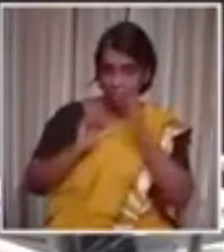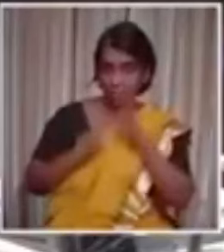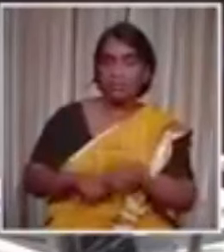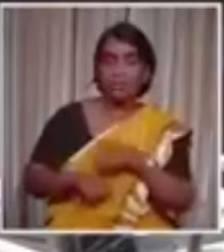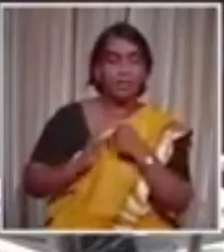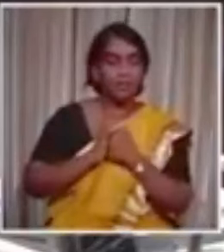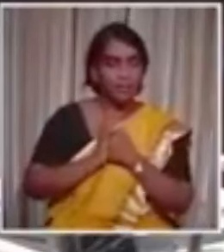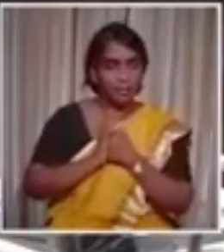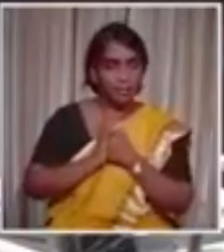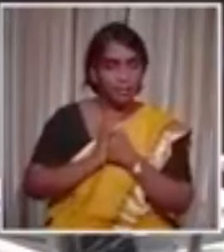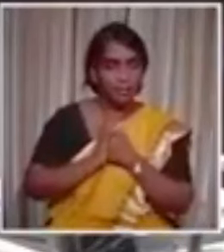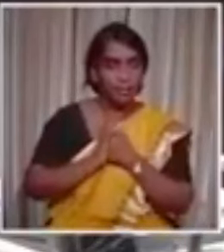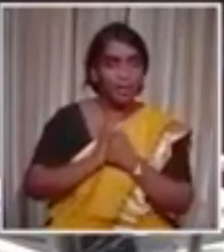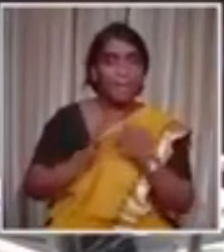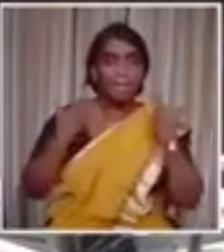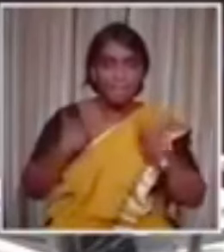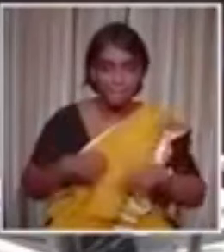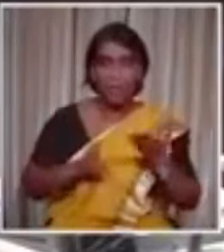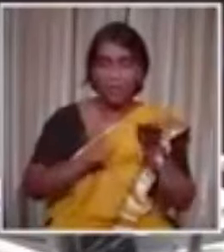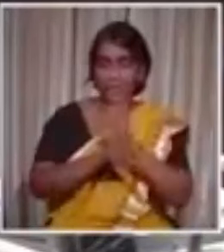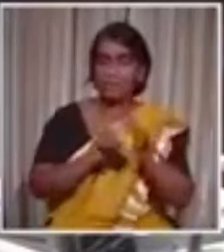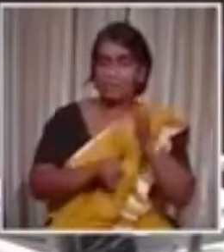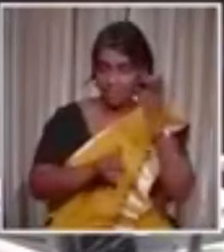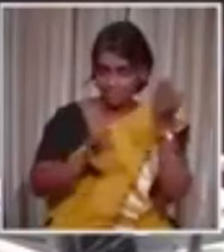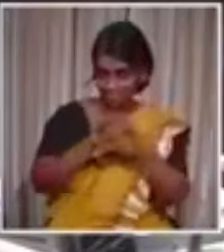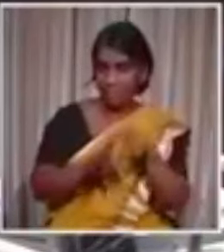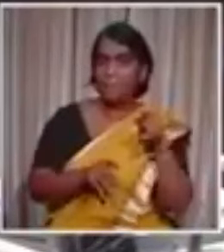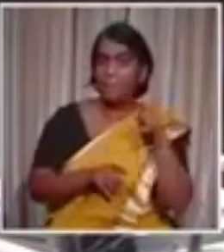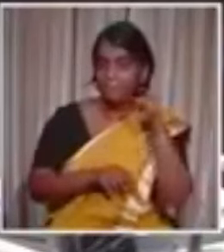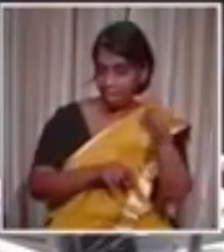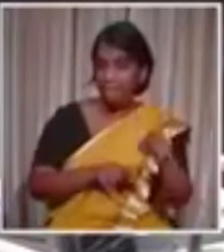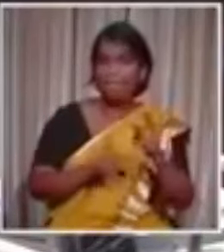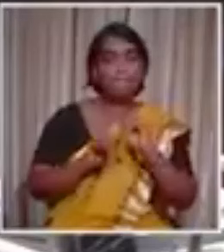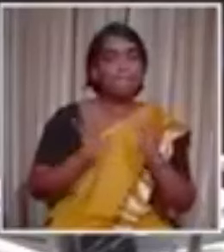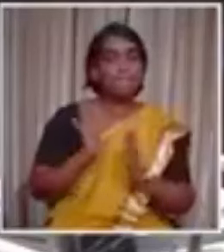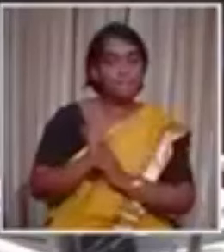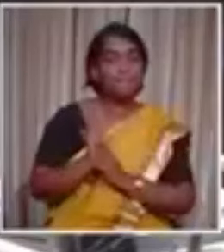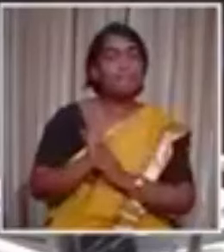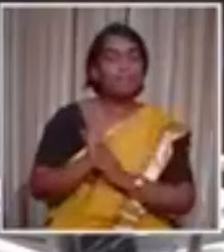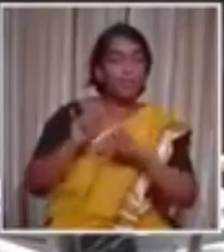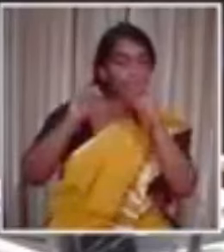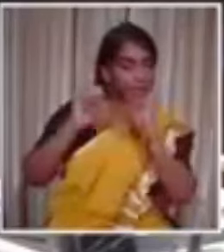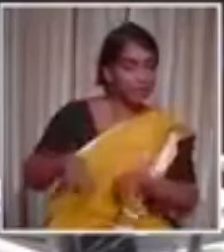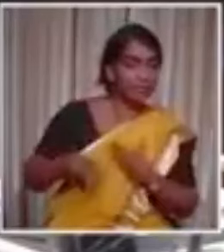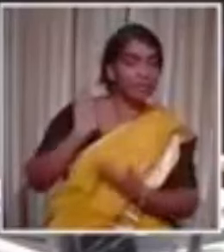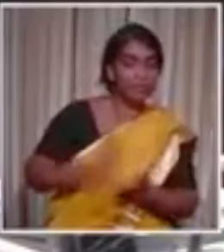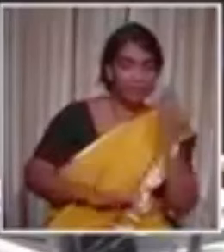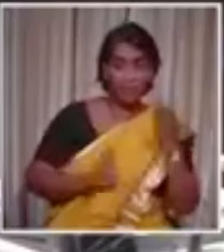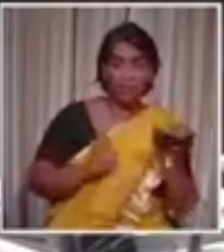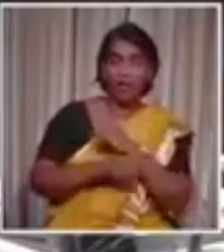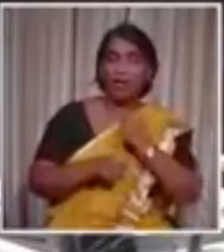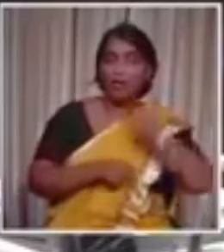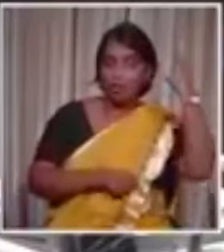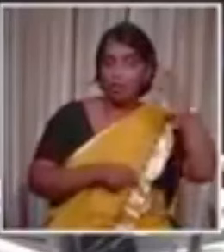ගරු අපි මහින්ද රාජපක්ෂ හිටපු ජනාධිපතිතුමා සහභාගී වෙලා තිබුණා. ඔබතුමාට අග්‍රාමාත්‍ය ධුර හැරයන්න සිද්ධ වුණේ. එදා ගෝල් ෆේස්